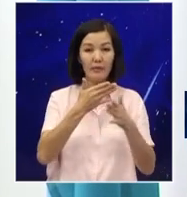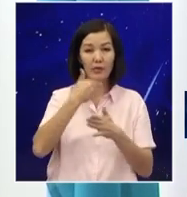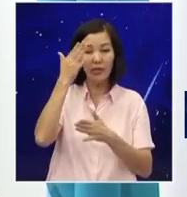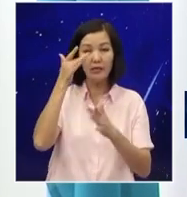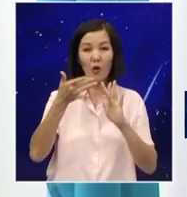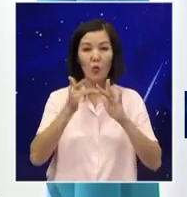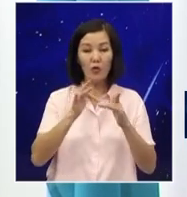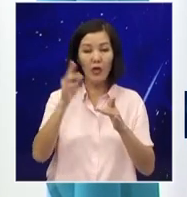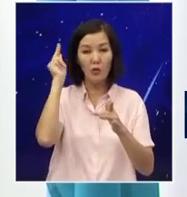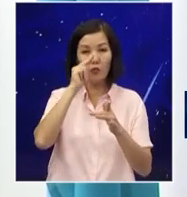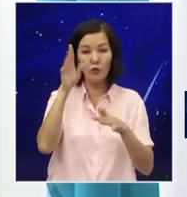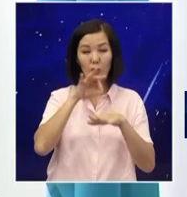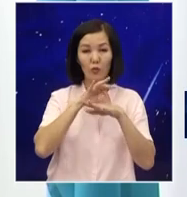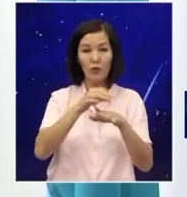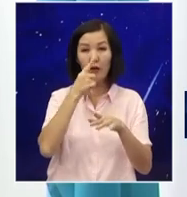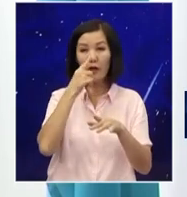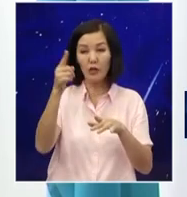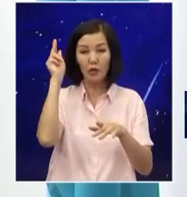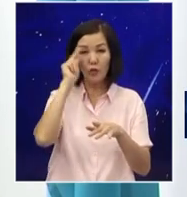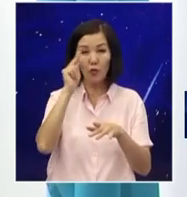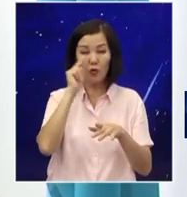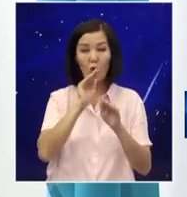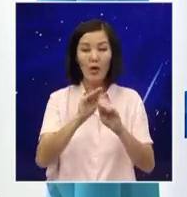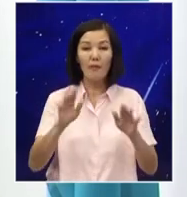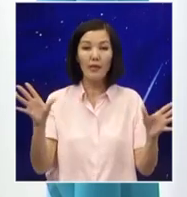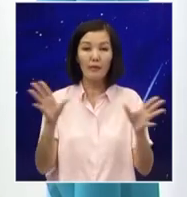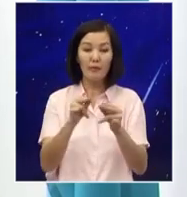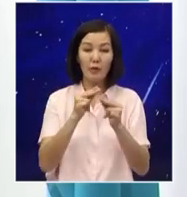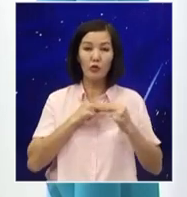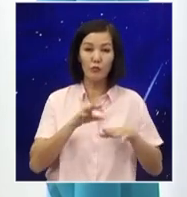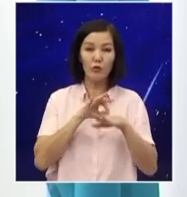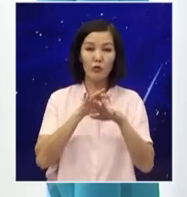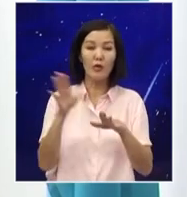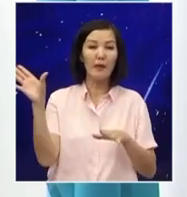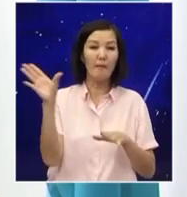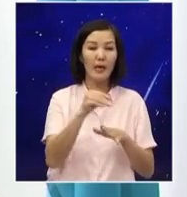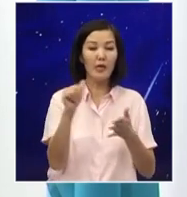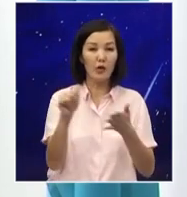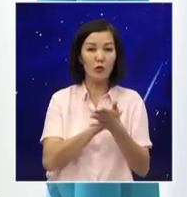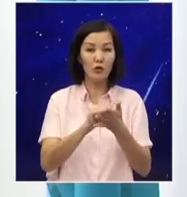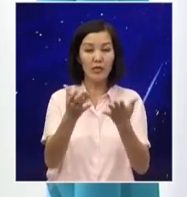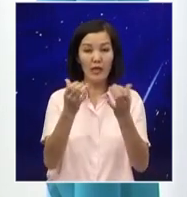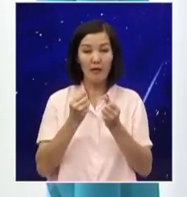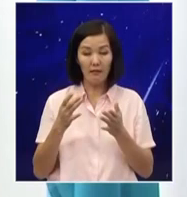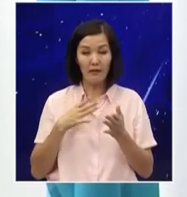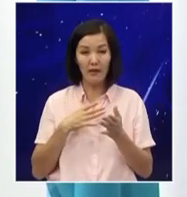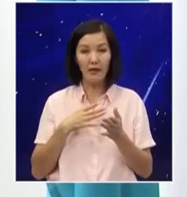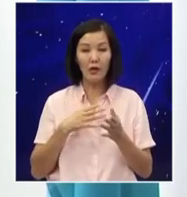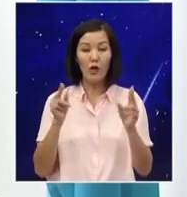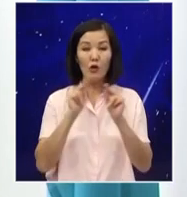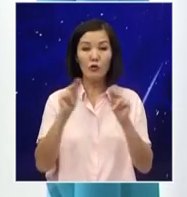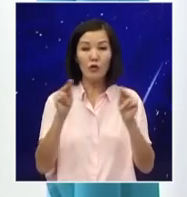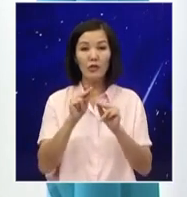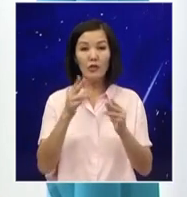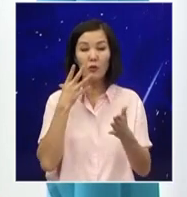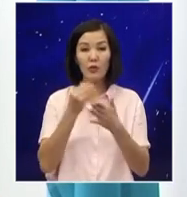онлайн курстардан өтті. Өйткені қашықтықтан оқыту кезінде балалармен жұмыс істеу керек. Қазір олардың барлығы сертификатталған мамандар. Сондықтан ұстаздар өздеріне